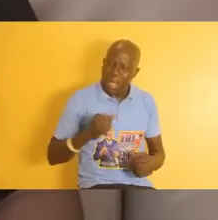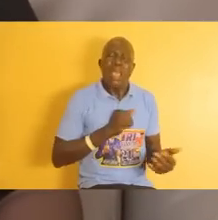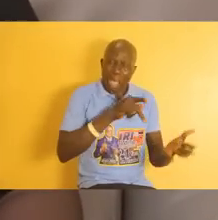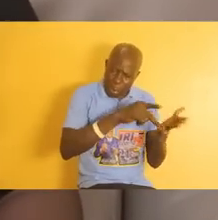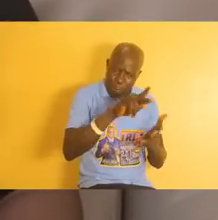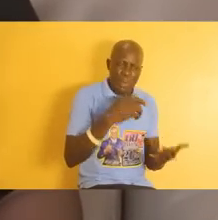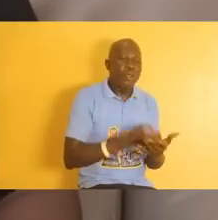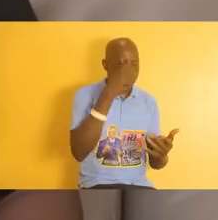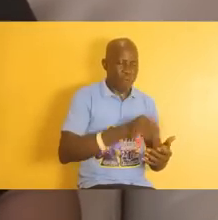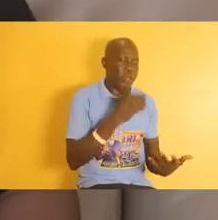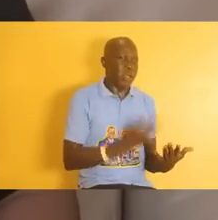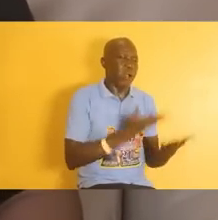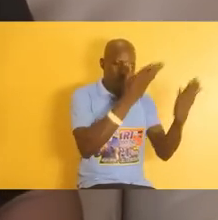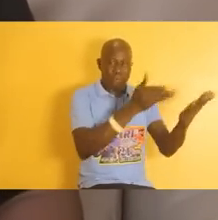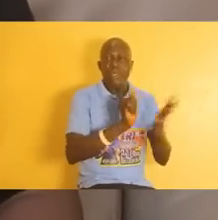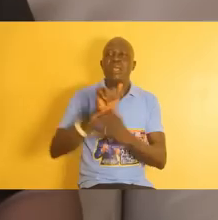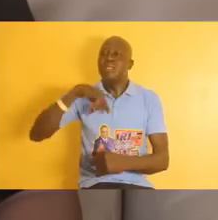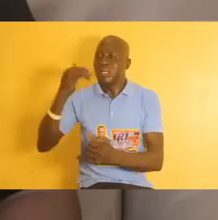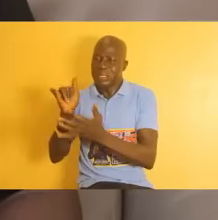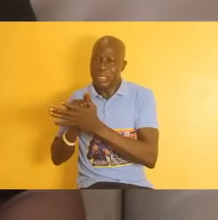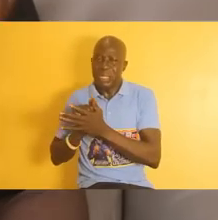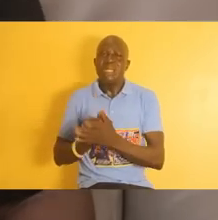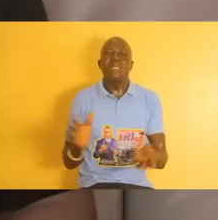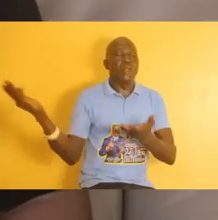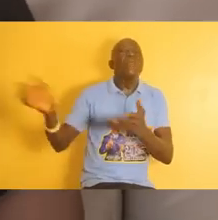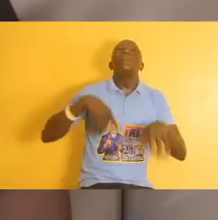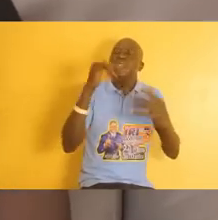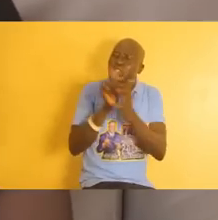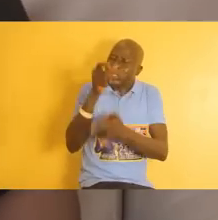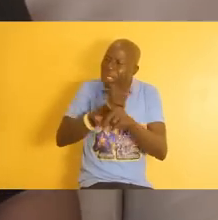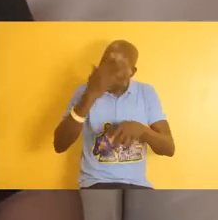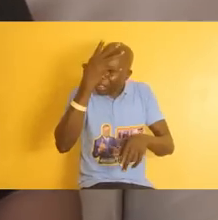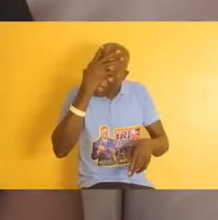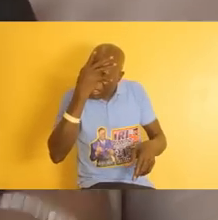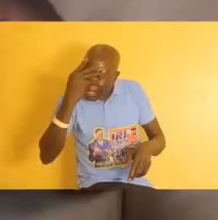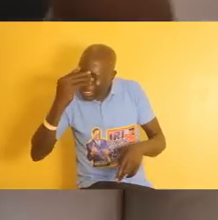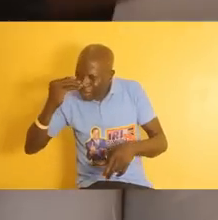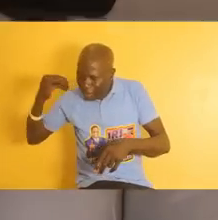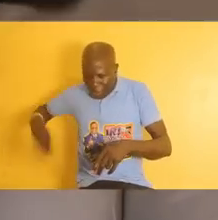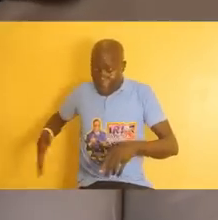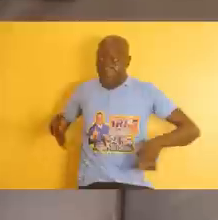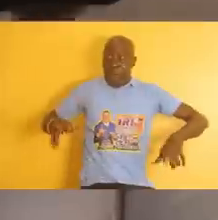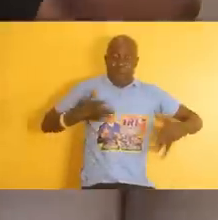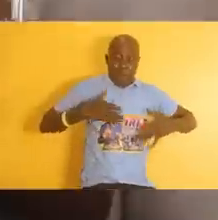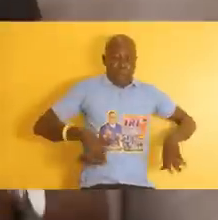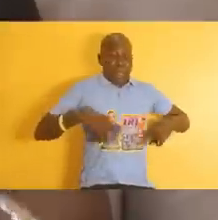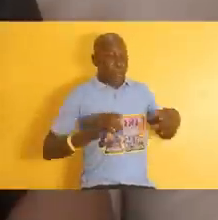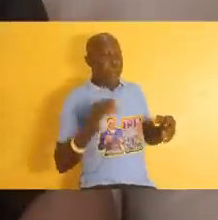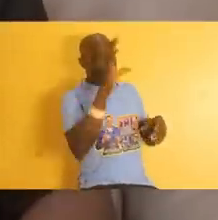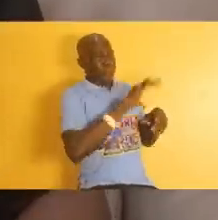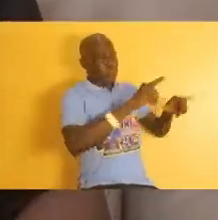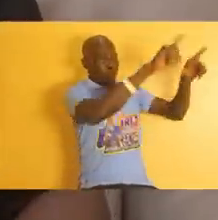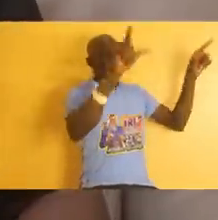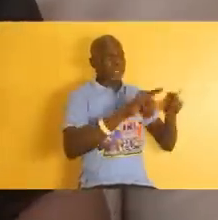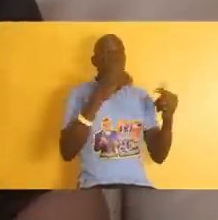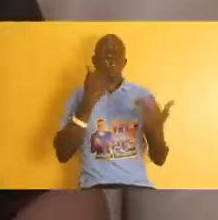Oh my God. Oh my God. Oh my God. Oh my God. Oh my God. Oh my God. Oh my God. Oh my God. Oh my God. Oh my God. Oh my God. Oh my God. Oh my God. Oh my God. Oh my God. Oh my God. Oh my God. Oh my God. Oh my God. Oh my God.